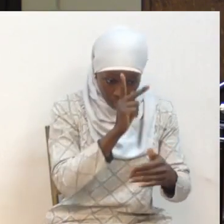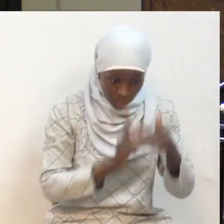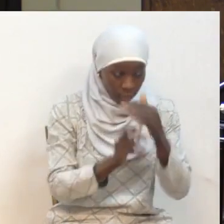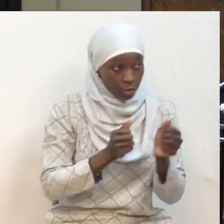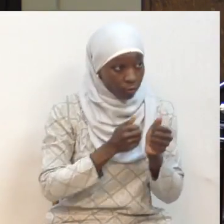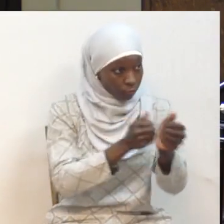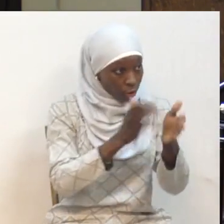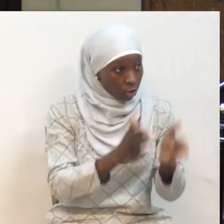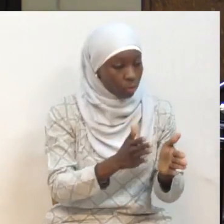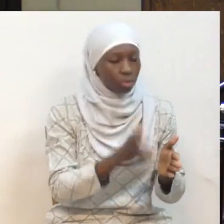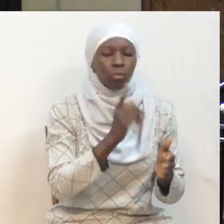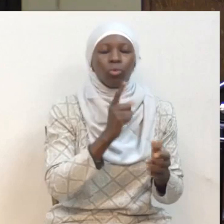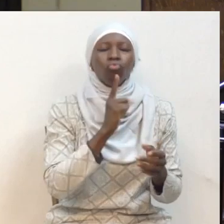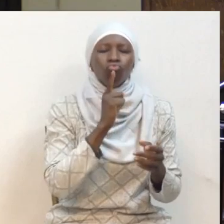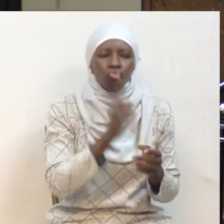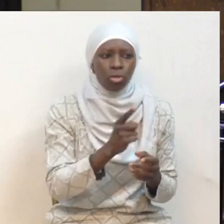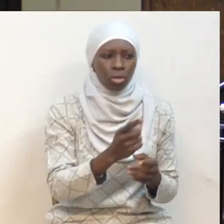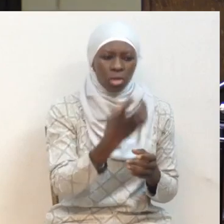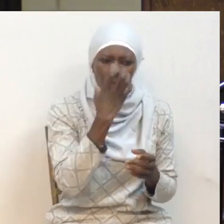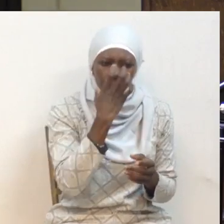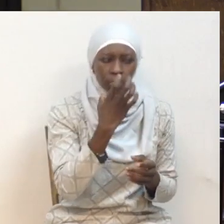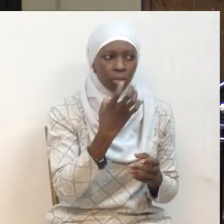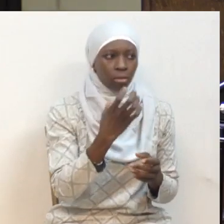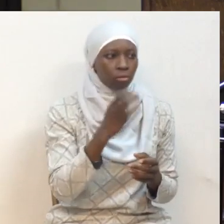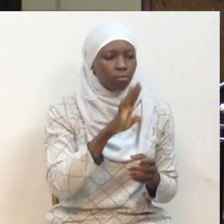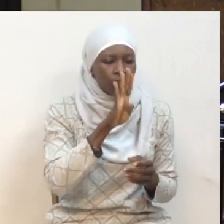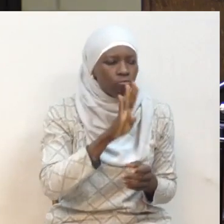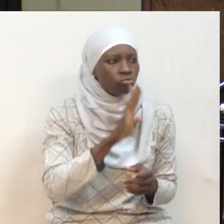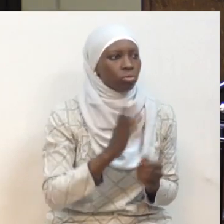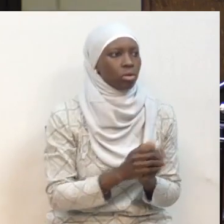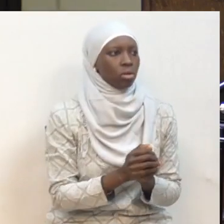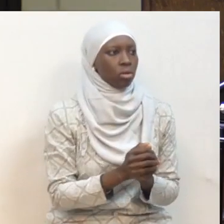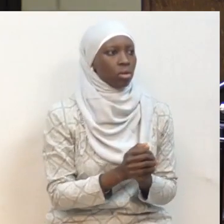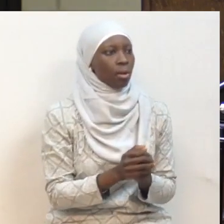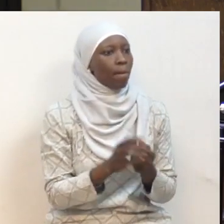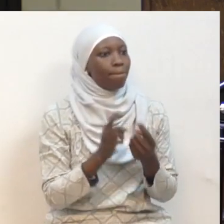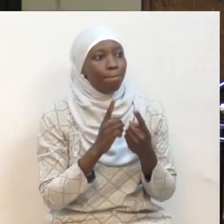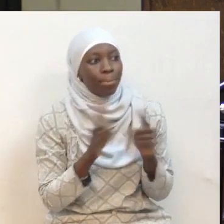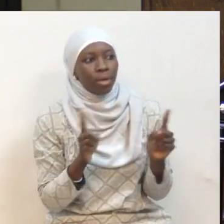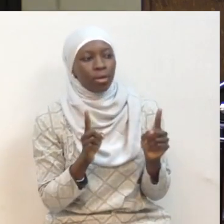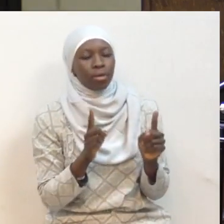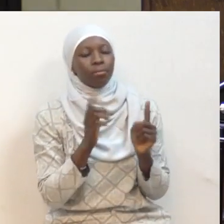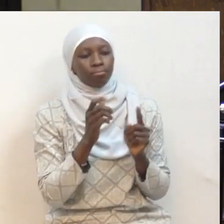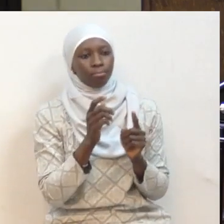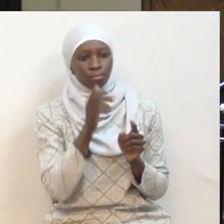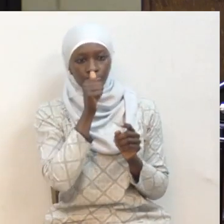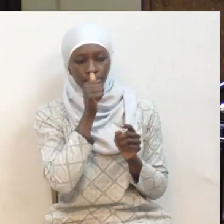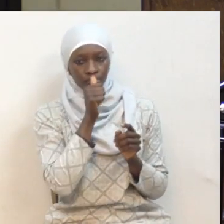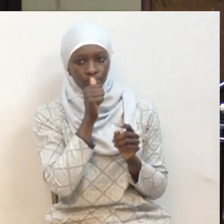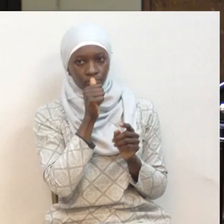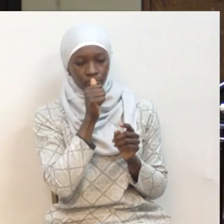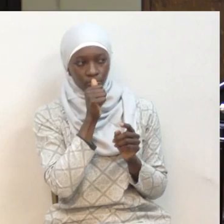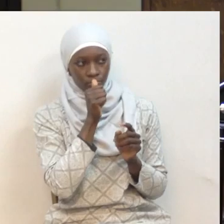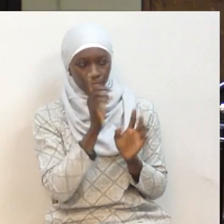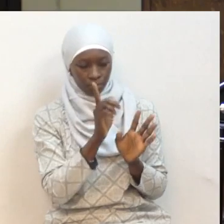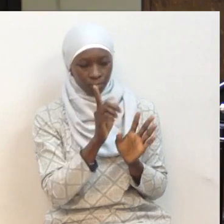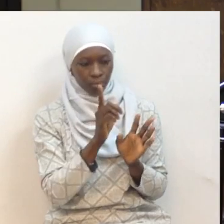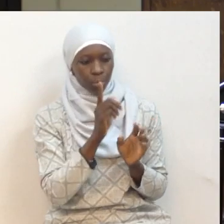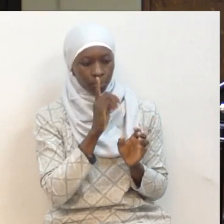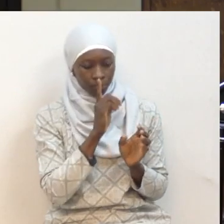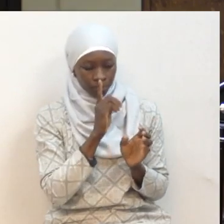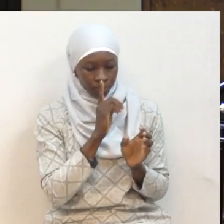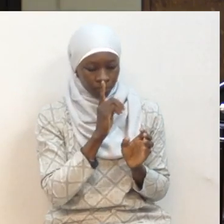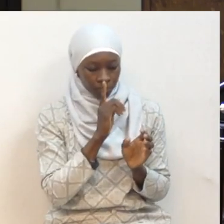But because this was a matter of divine guidance, the Prophet ﷺ executed